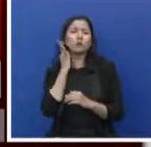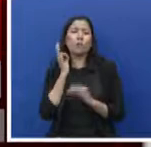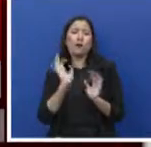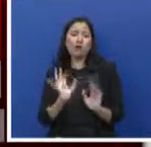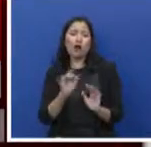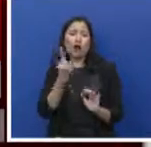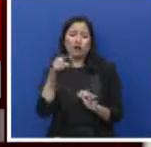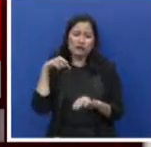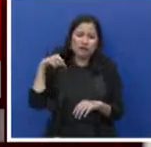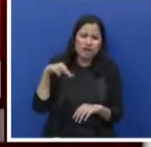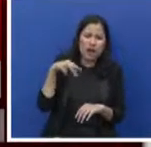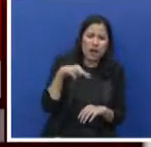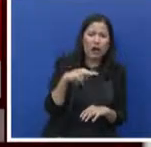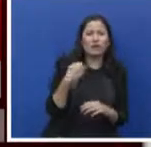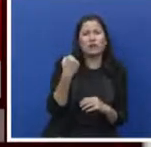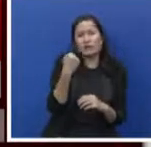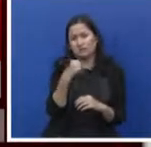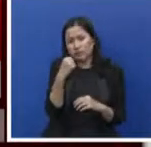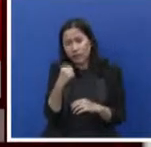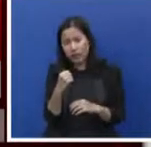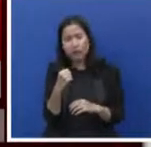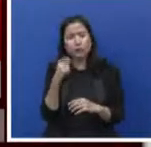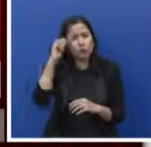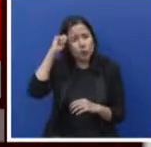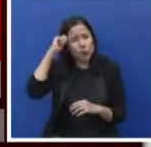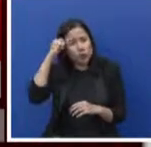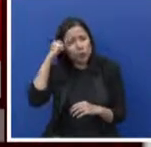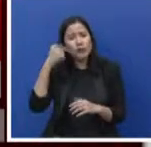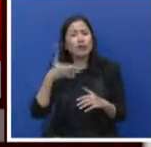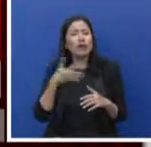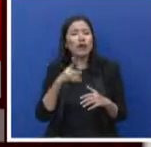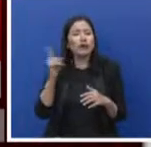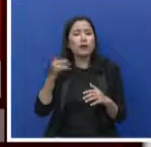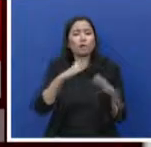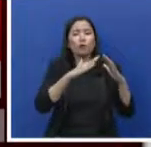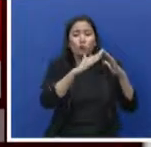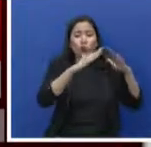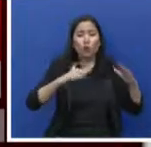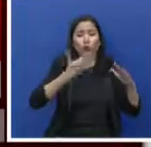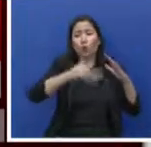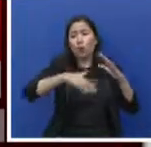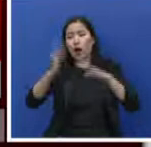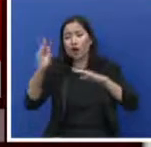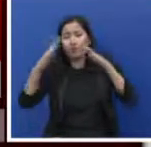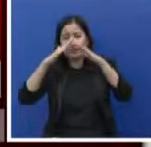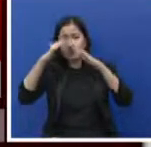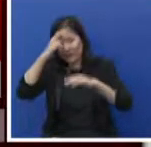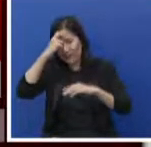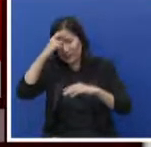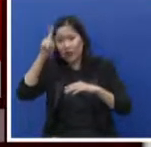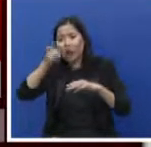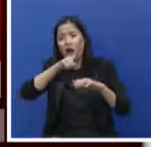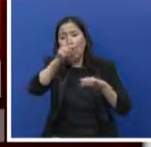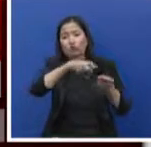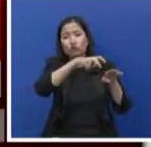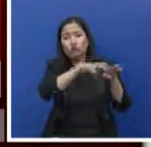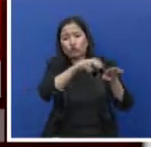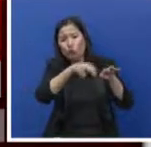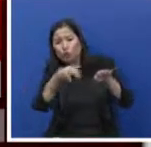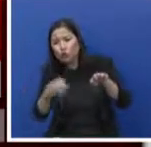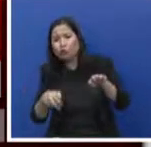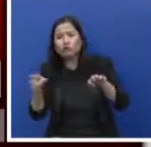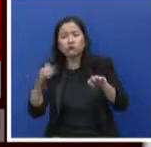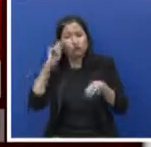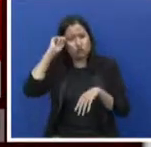kan, jalan susah, kemudian keluar juga kalau mesti ke rumah sakit ya mesti turun tangga, keluar mobil segala